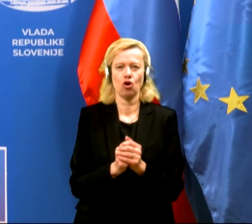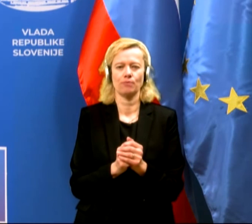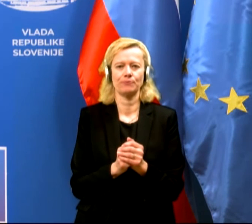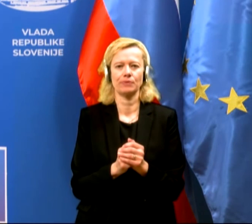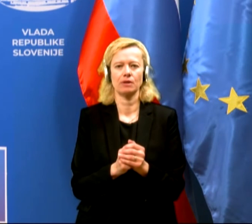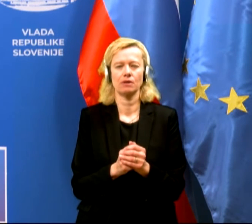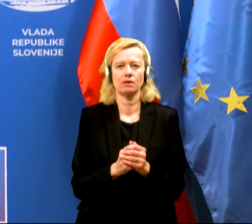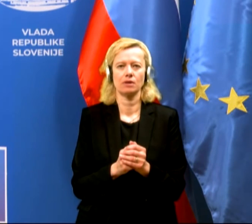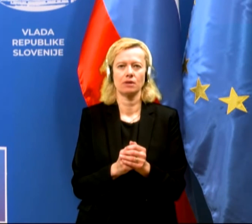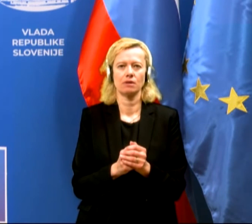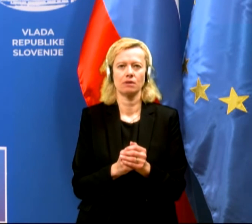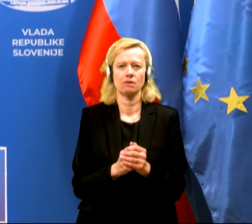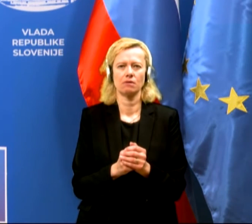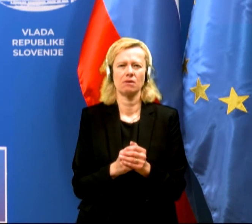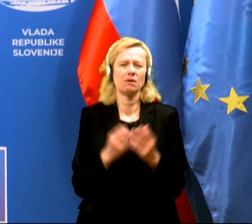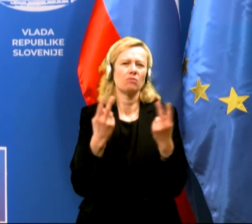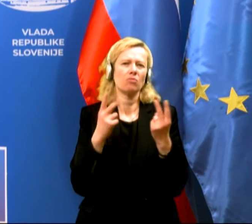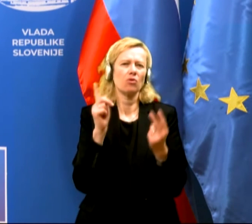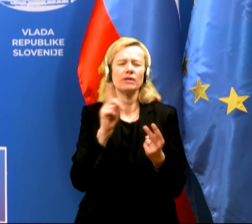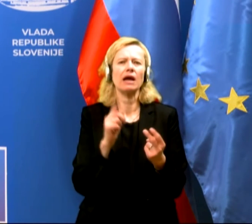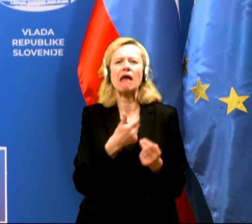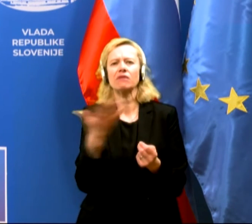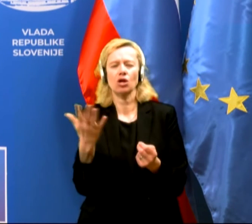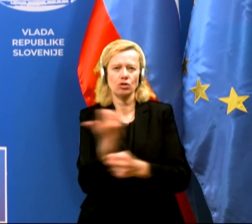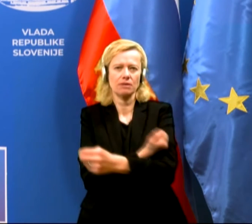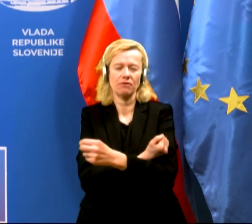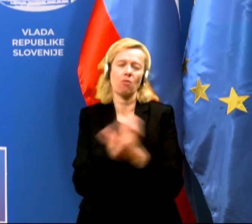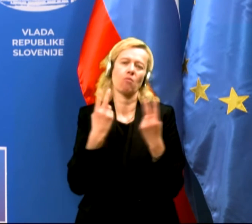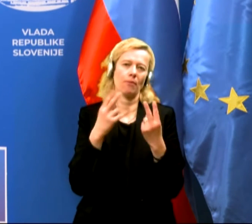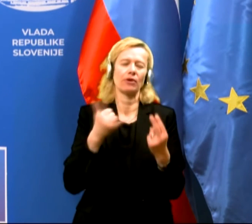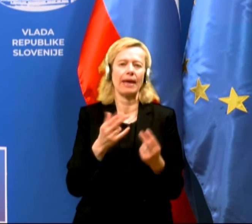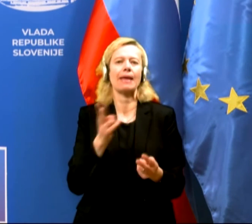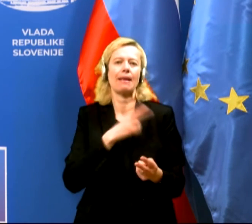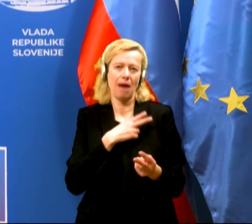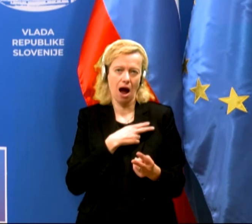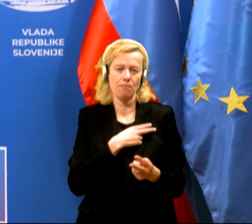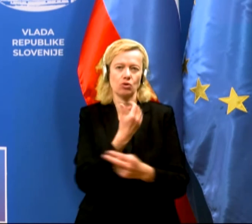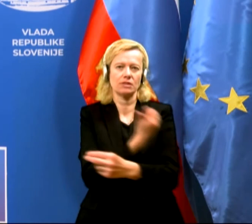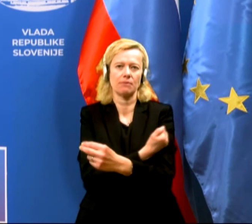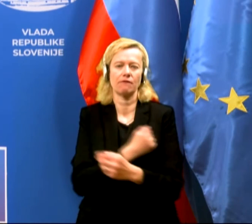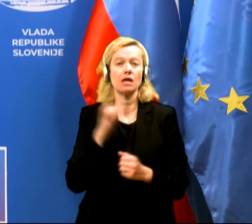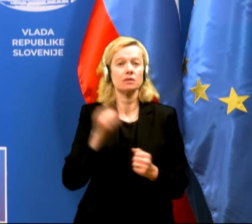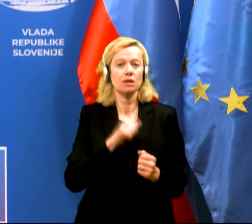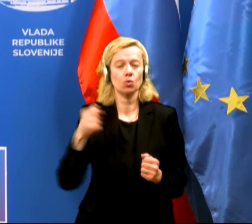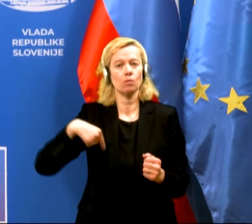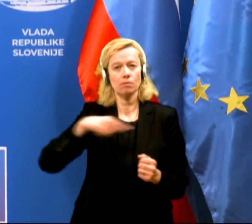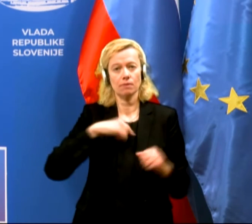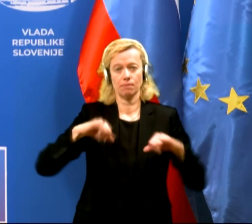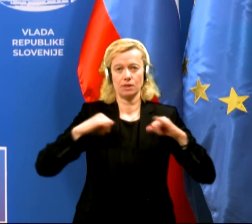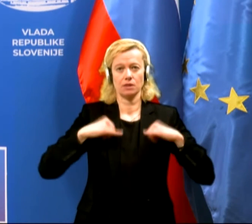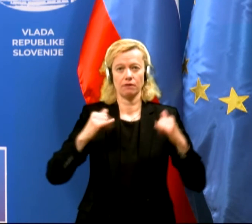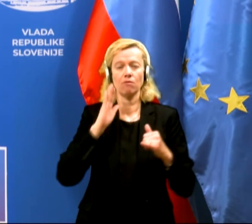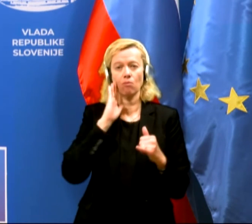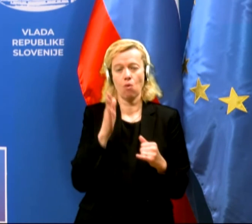Ključno ni vprašanje, katero cepivo, ključno je, da imamo cepivo. In zato si prizadevamo, da